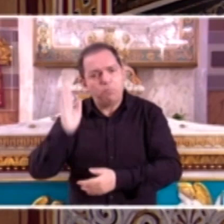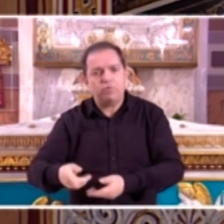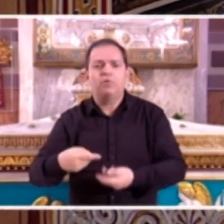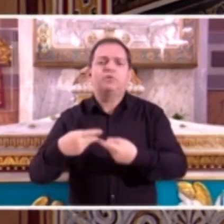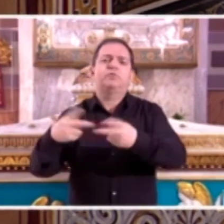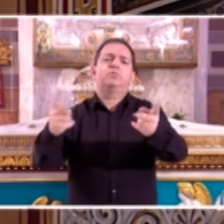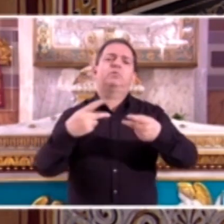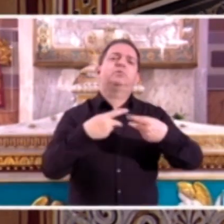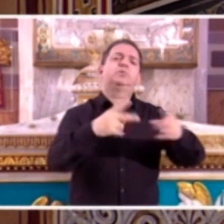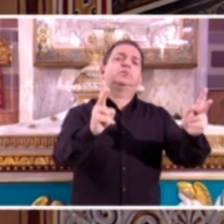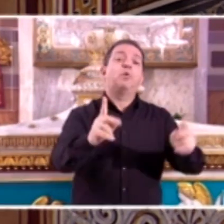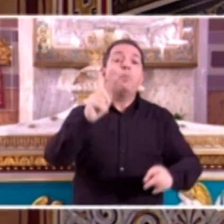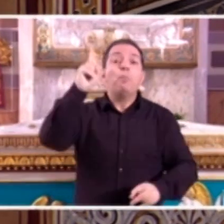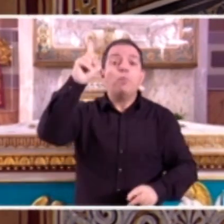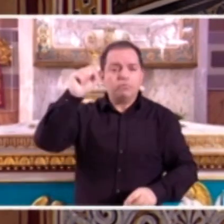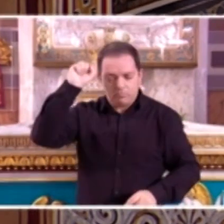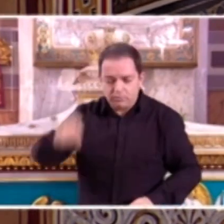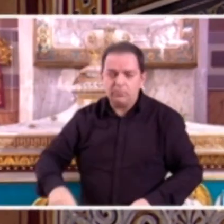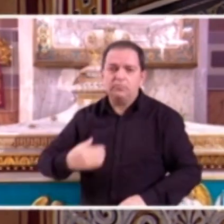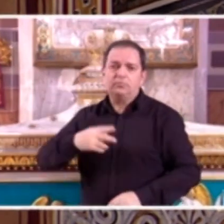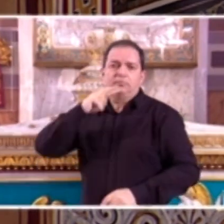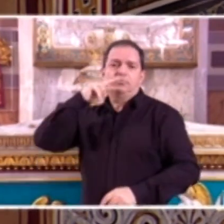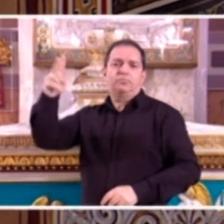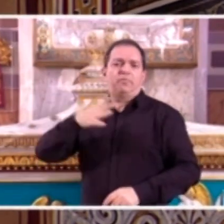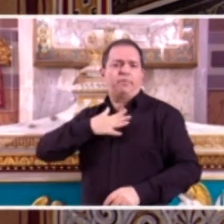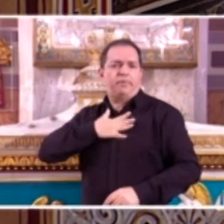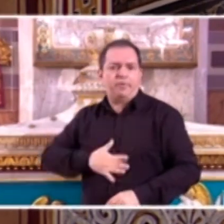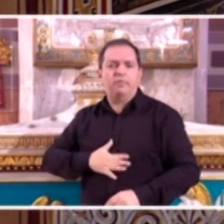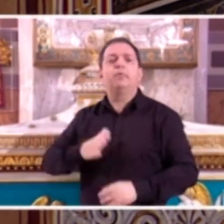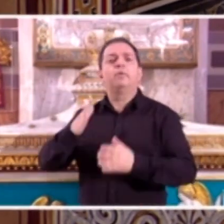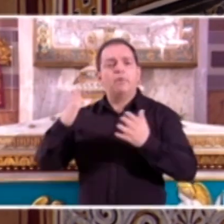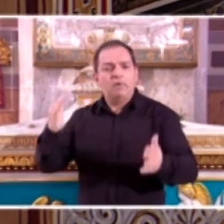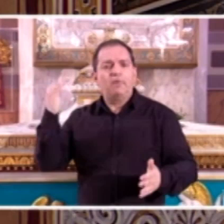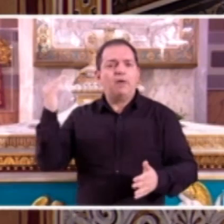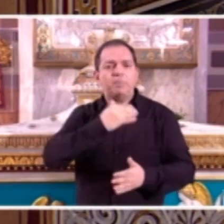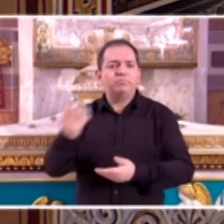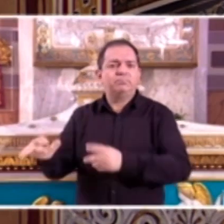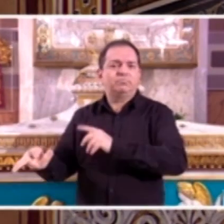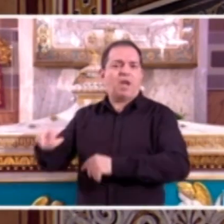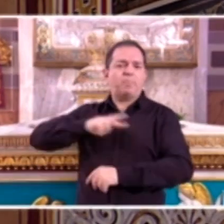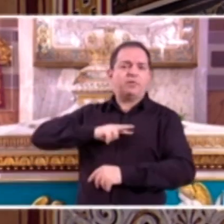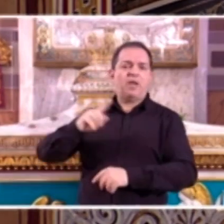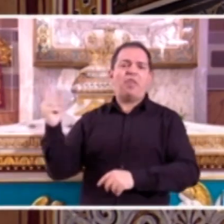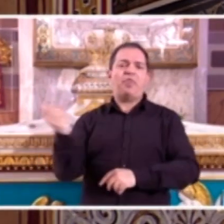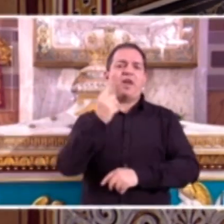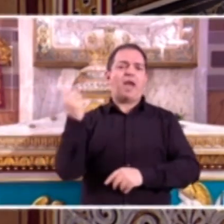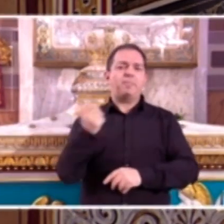ο άνθρωπος, αφού έργο του Θεού είναι η θεραπεία, η απολύτρωση,